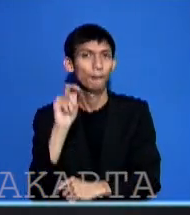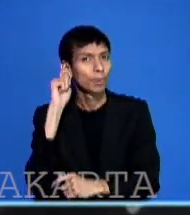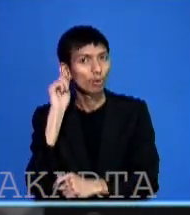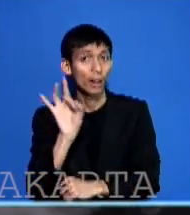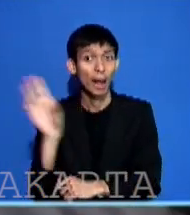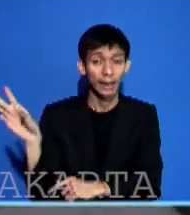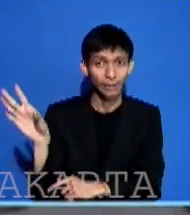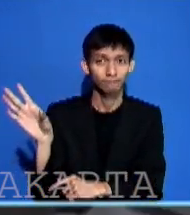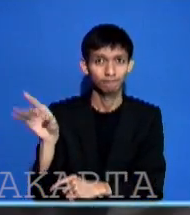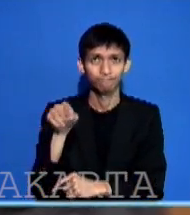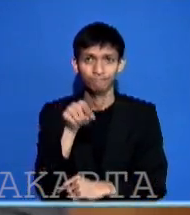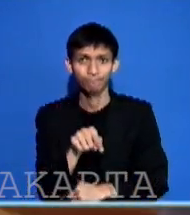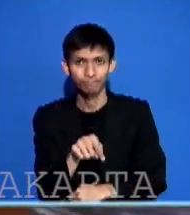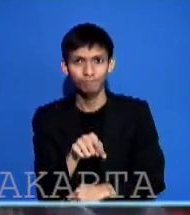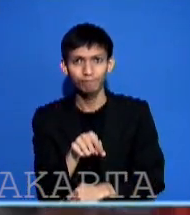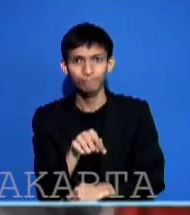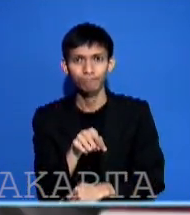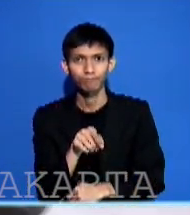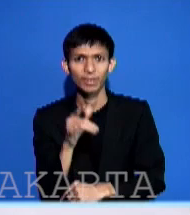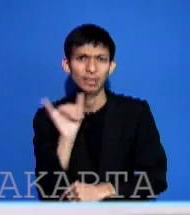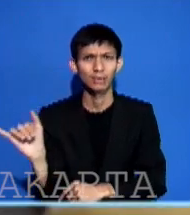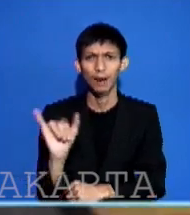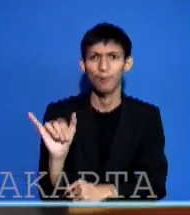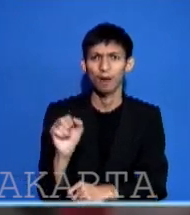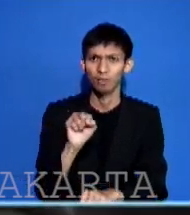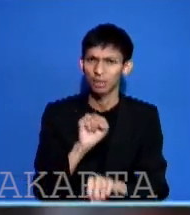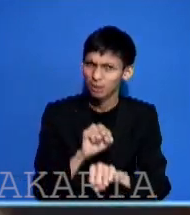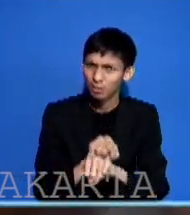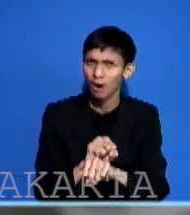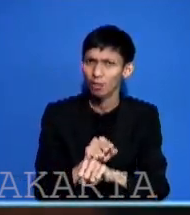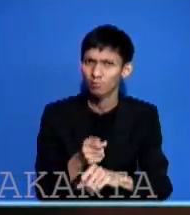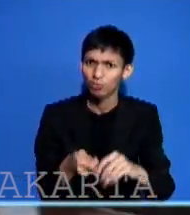pelaku yang diperlakukan layaknya budak karena dipekerjakan tanpa